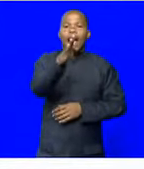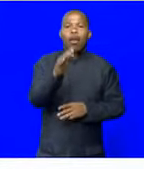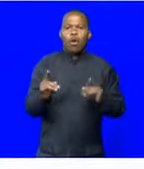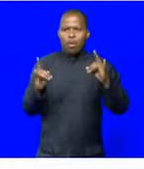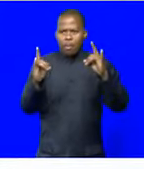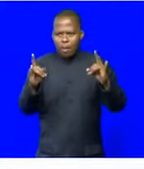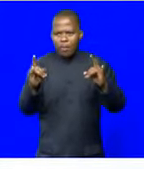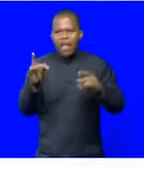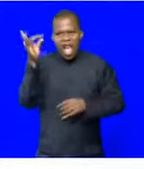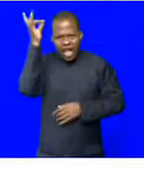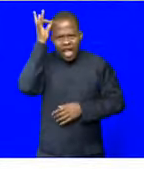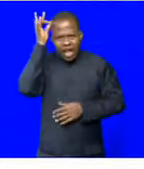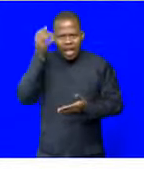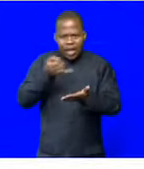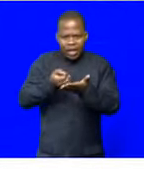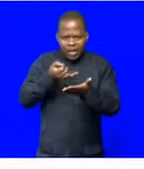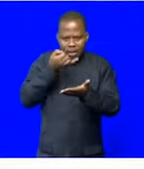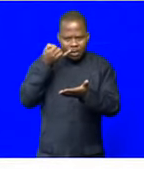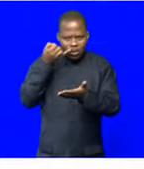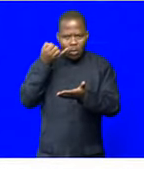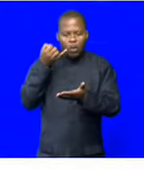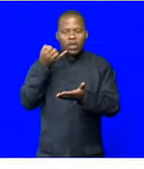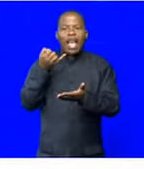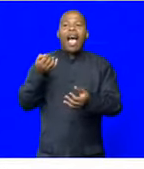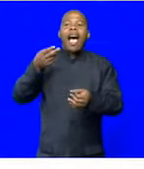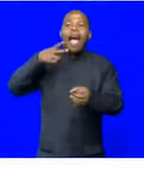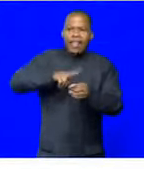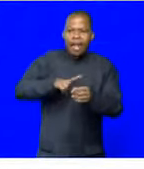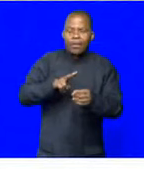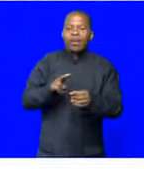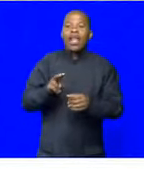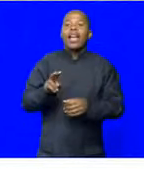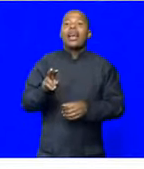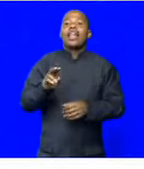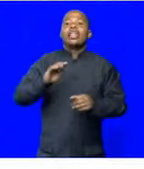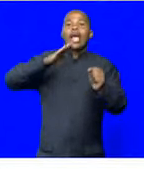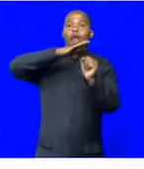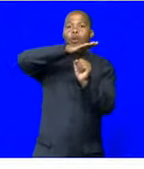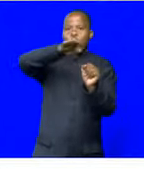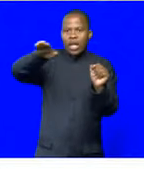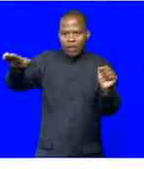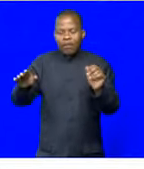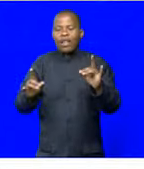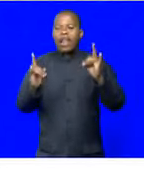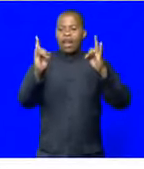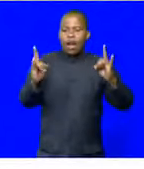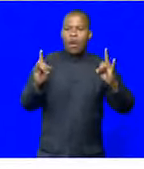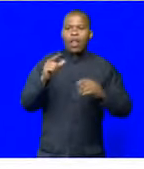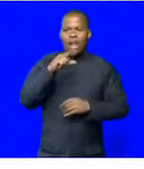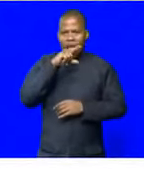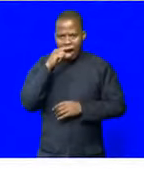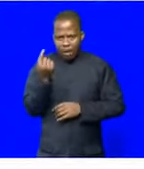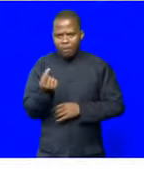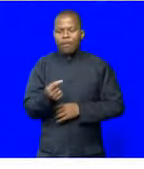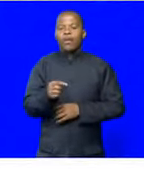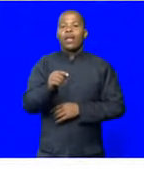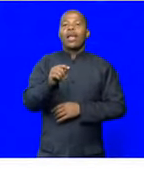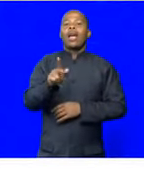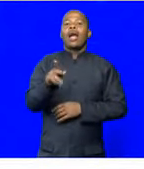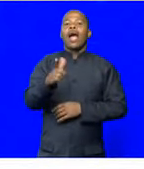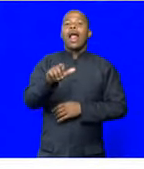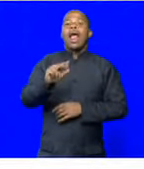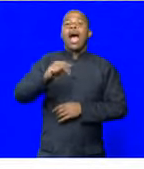lapho kona kune artificial turf nakhona ke elibonjeni ikhona indzawo kwesteki kalanga lapho kona nakhona ema